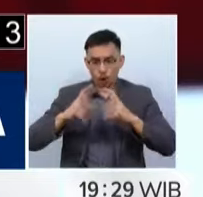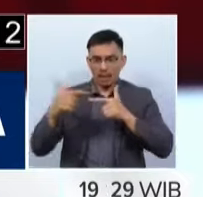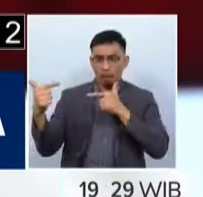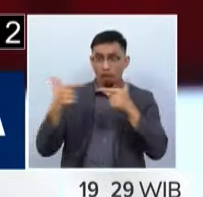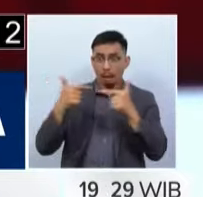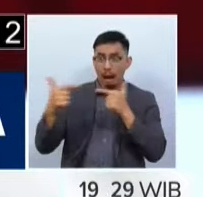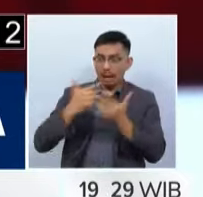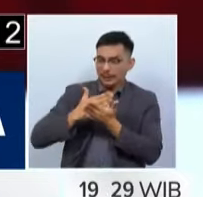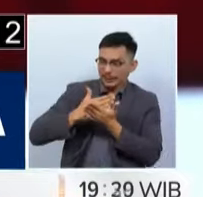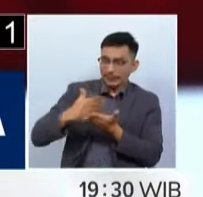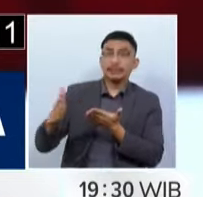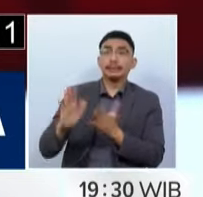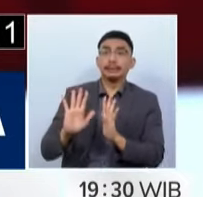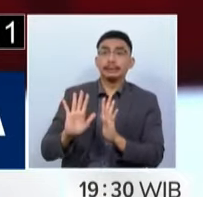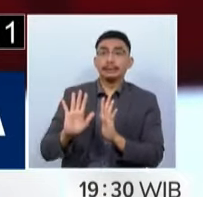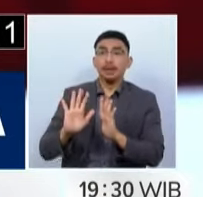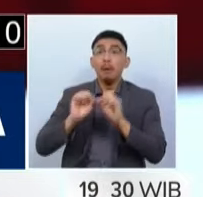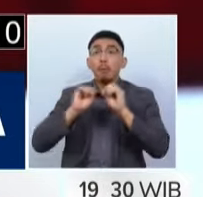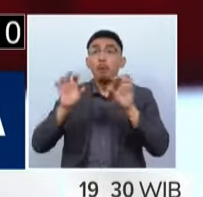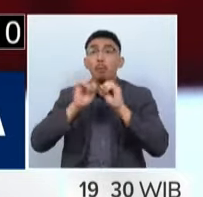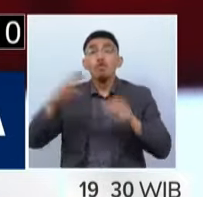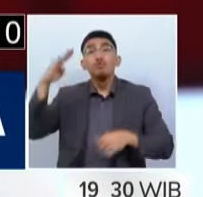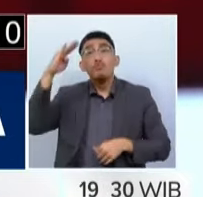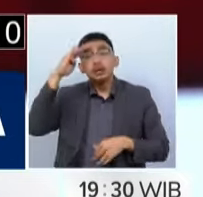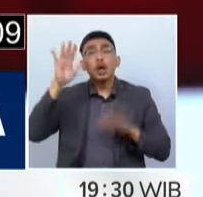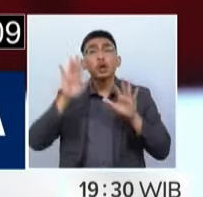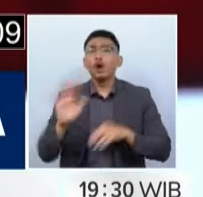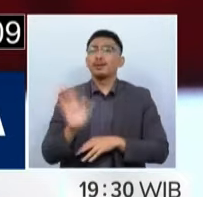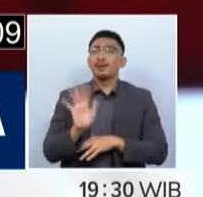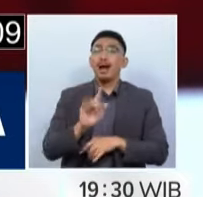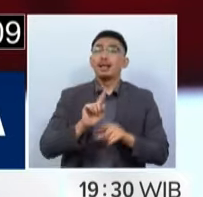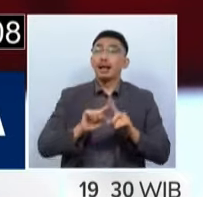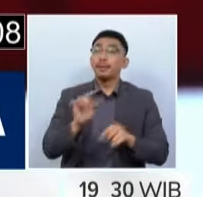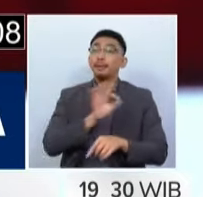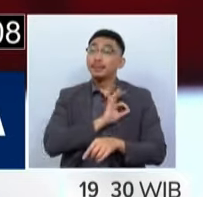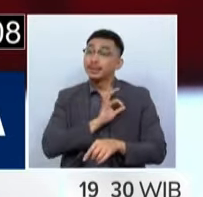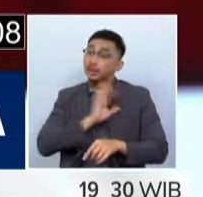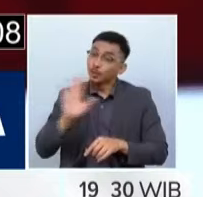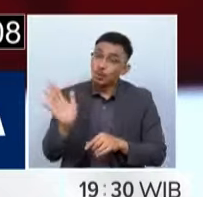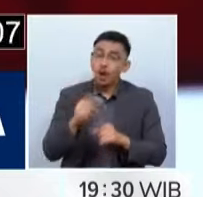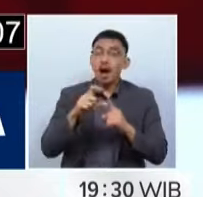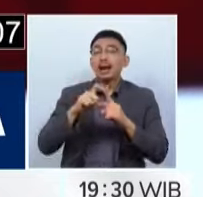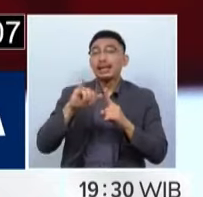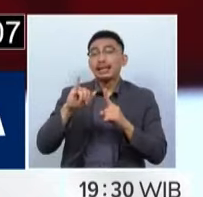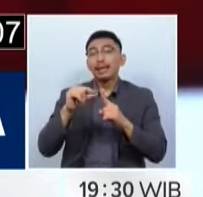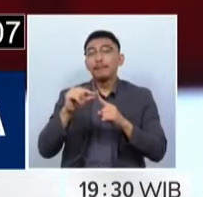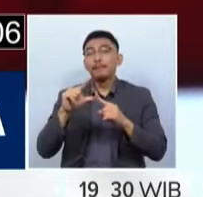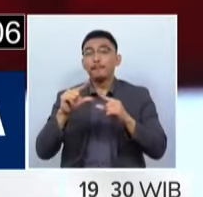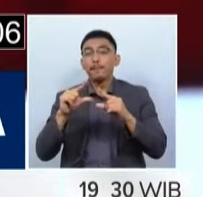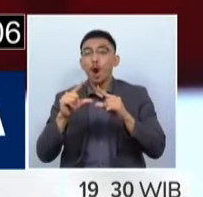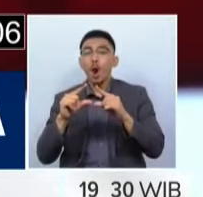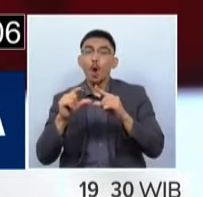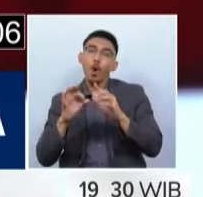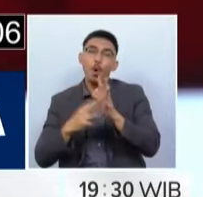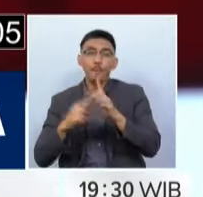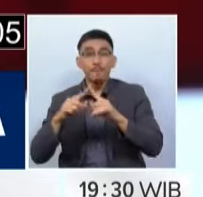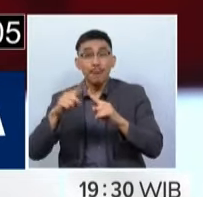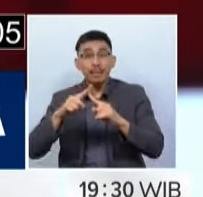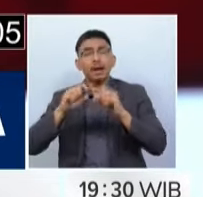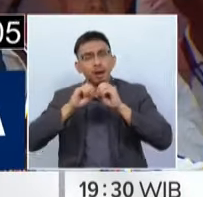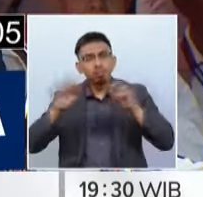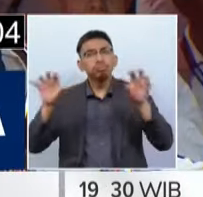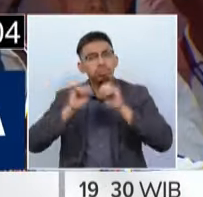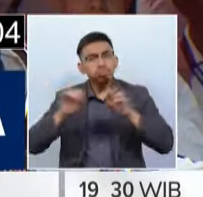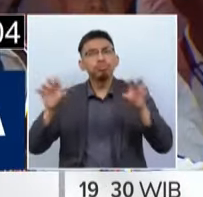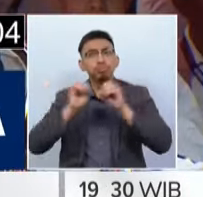statement dalam upacara tapi presiden dan seluruh jajaran diplomasi bekerja keras untuk itu khususnya untuk Palestina